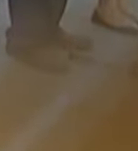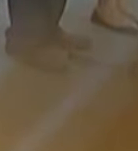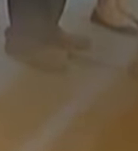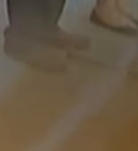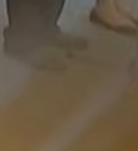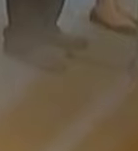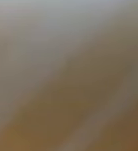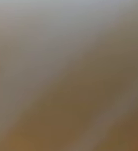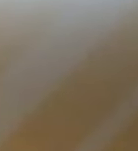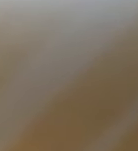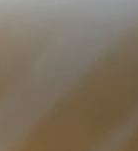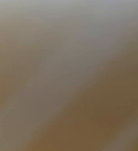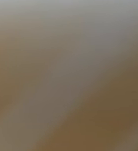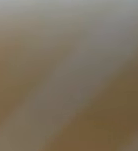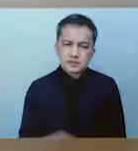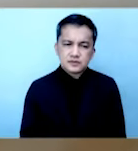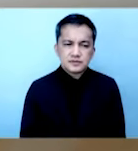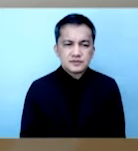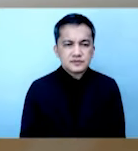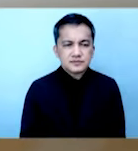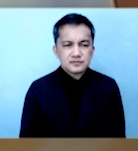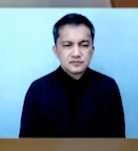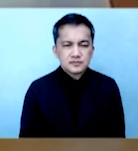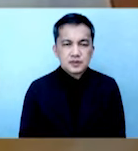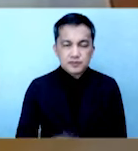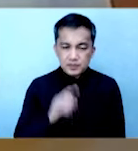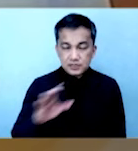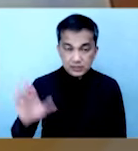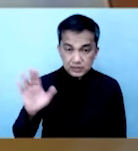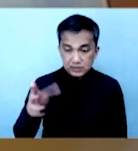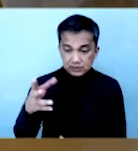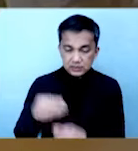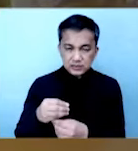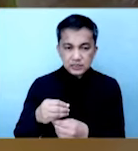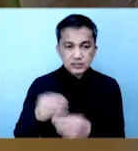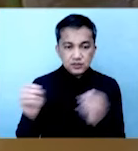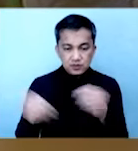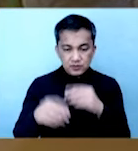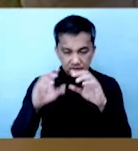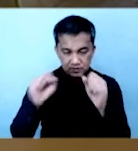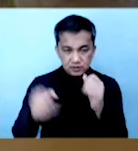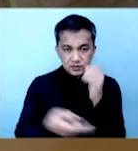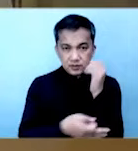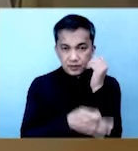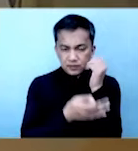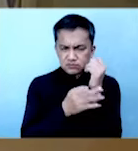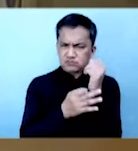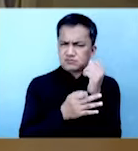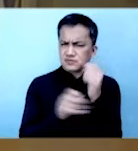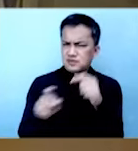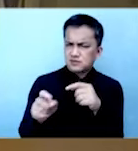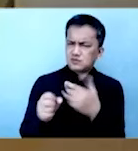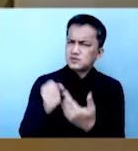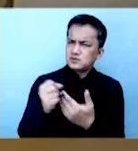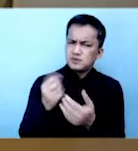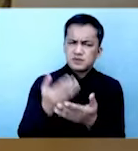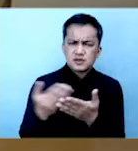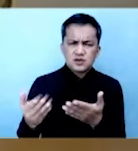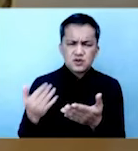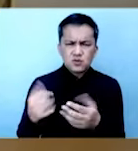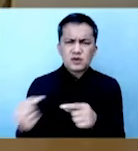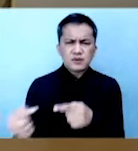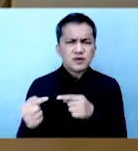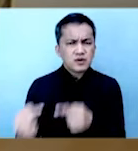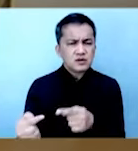Bakit pinagkakaguluhan ng bagong kanta at panata na dinagdag ng Malacañang sa mga flag ceremony? Tila simpleng bagay lang naman, bakit pag-aawayan pa?